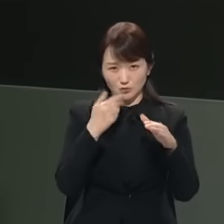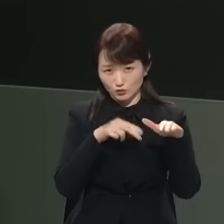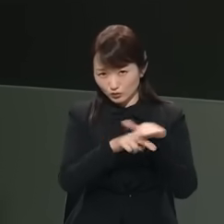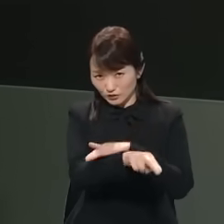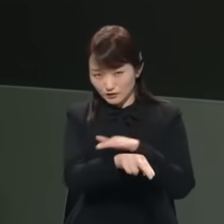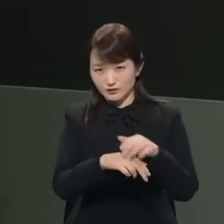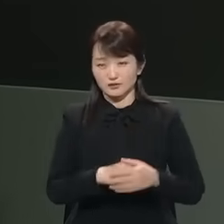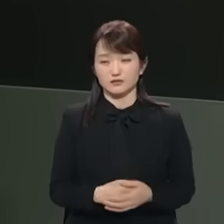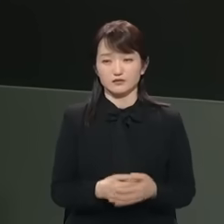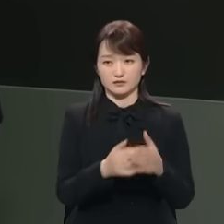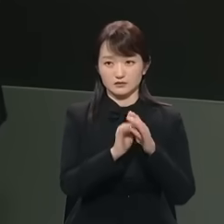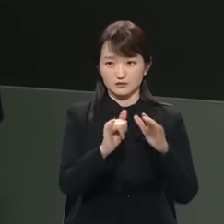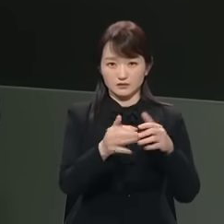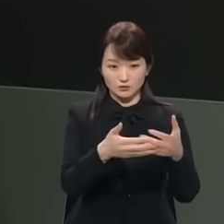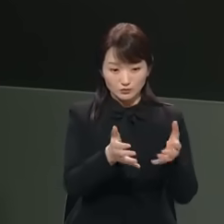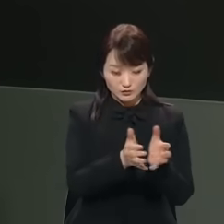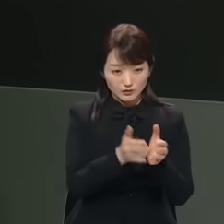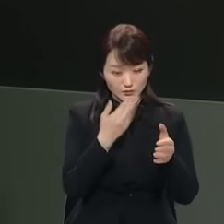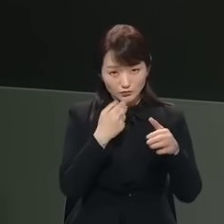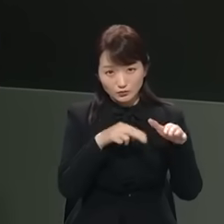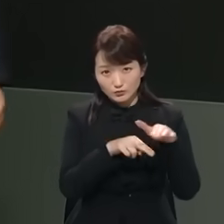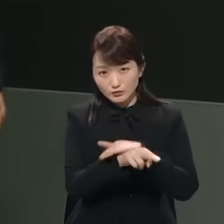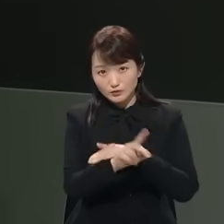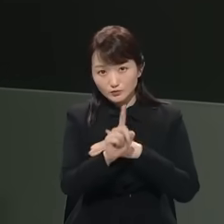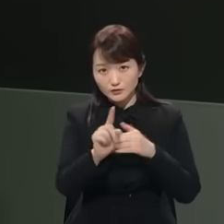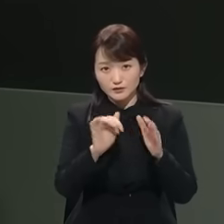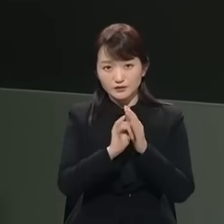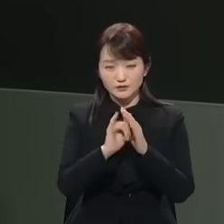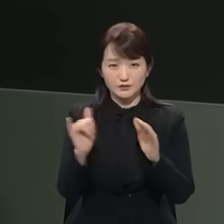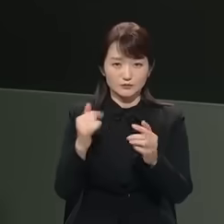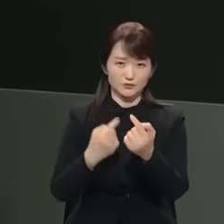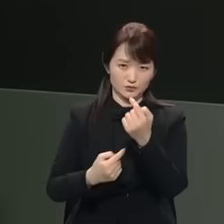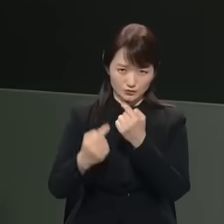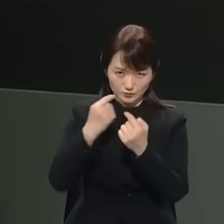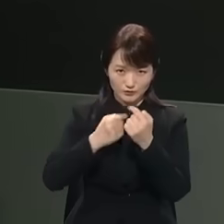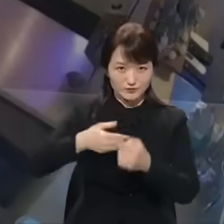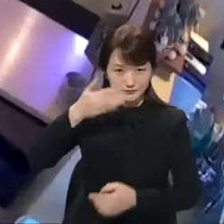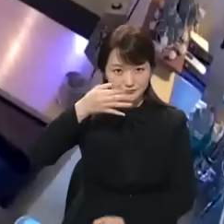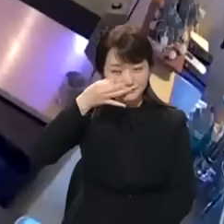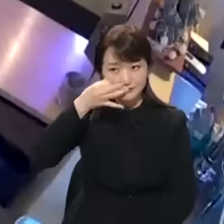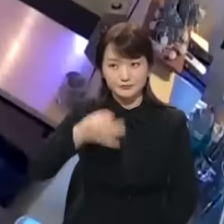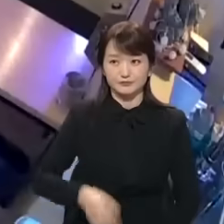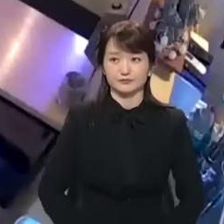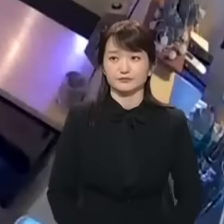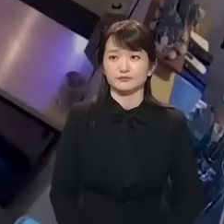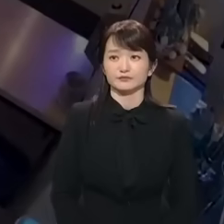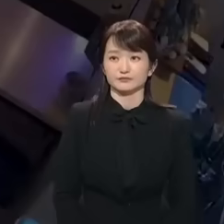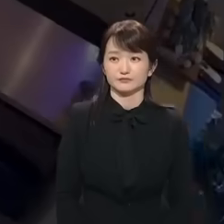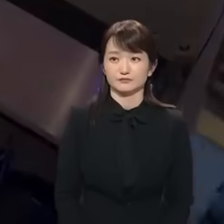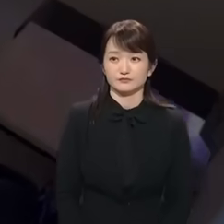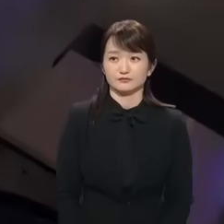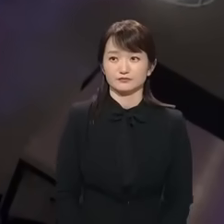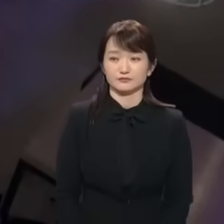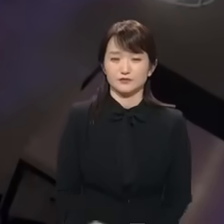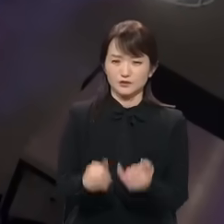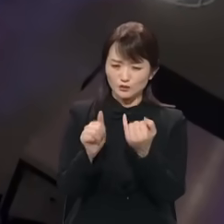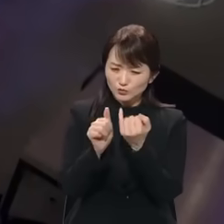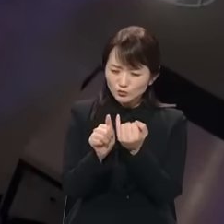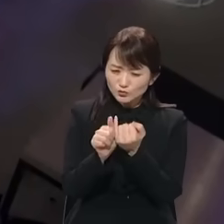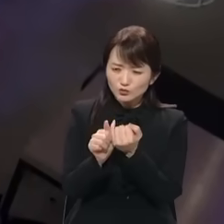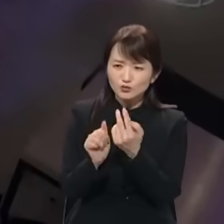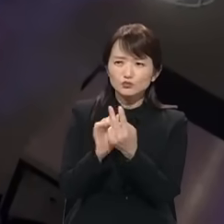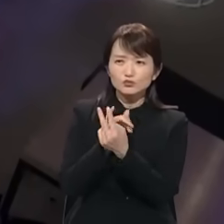가족단위 먹튀 떴다는데 사반 가족께서 제보해 주신 영상 만나보시죠 자 부부로 보이는 두